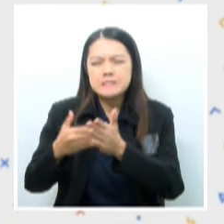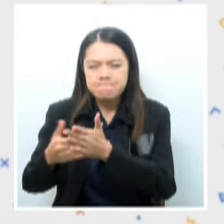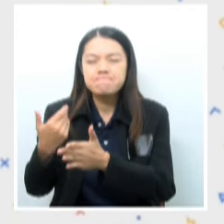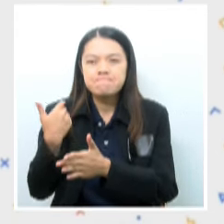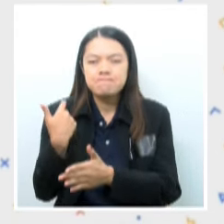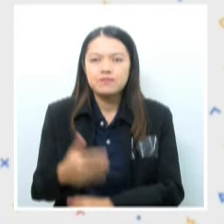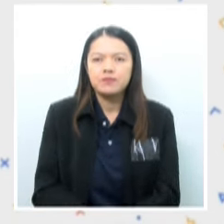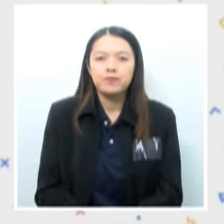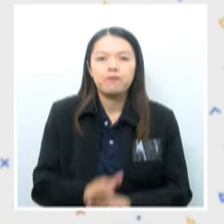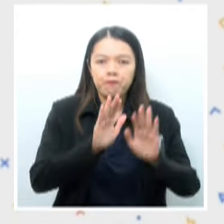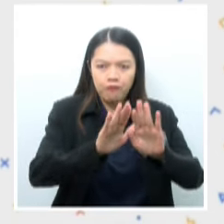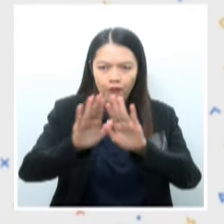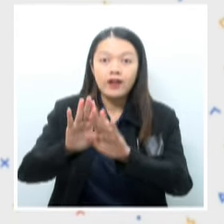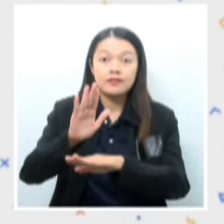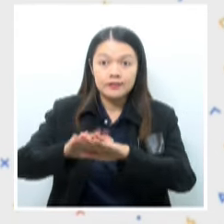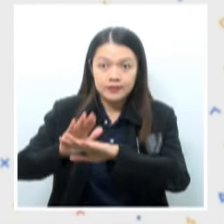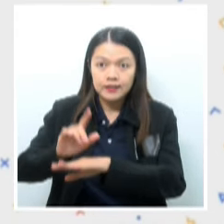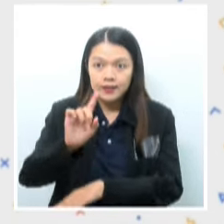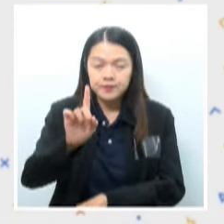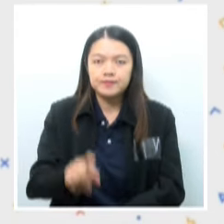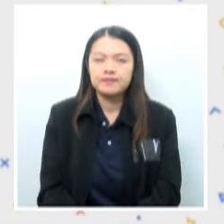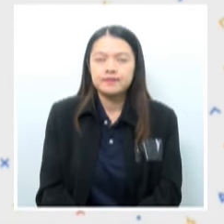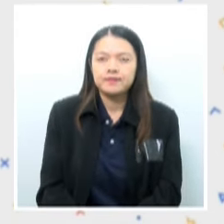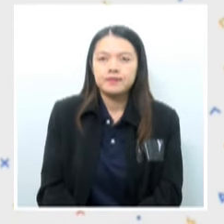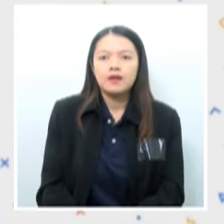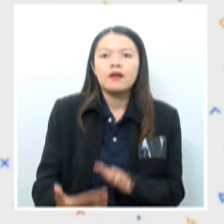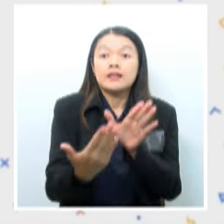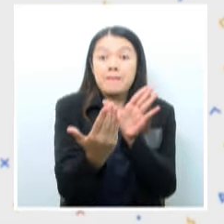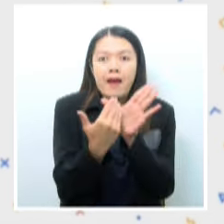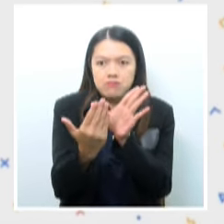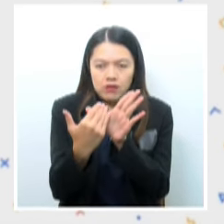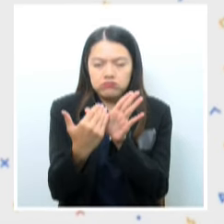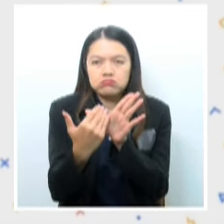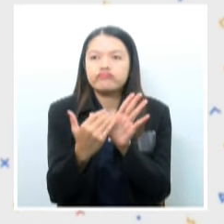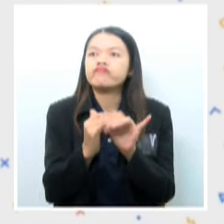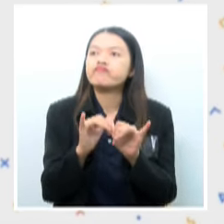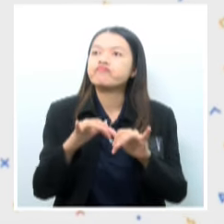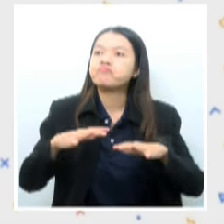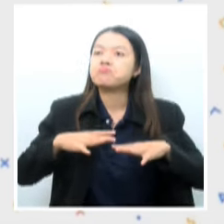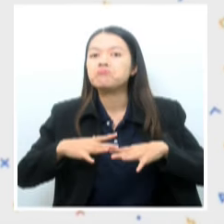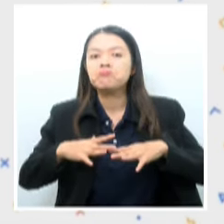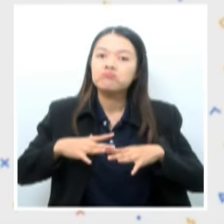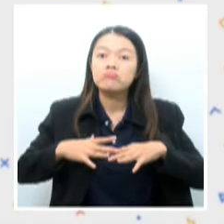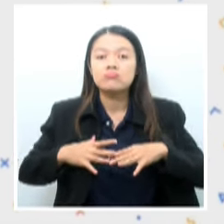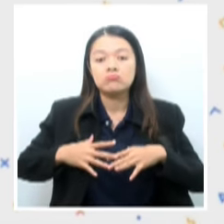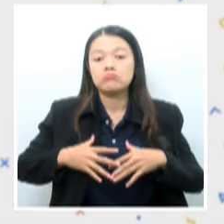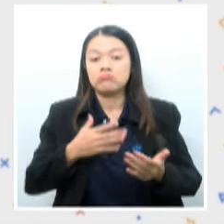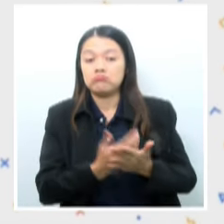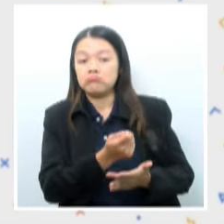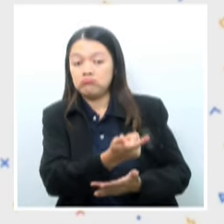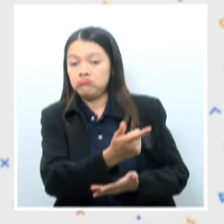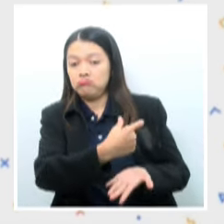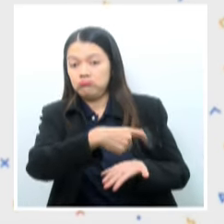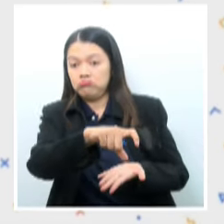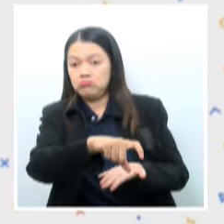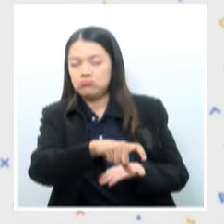แล้วก็ฝากย้ำอีกนิดรอบนึงว่าในการสมัครนั้นอย่าทุกคนอย่านิ่งนอนใจว่าคุณชำระเงินไปแล้วแล้วเราจ